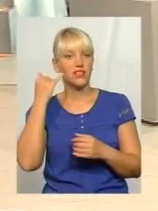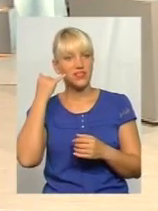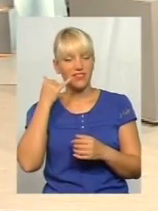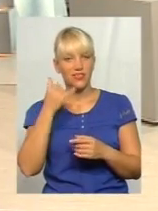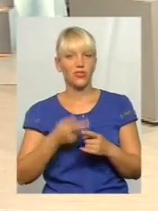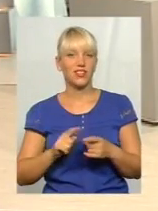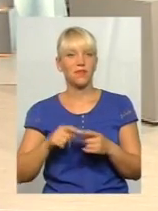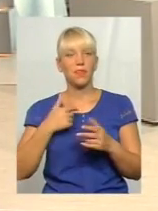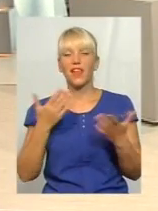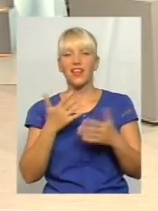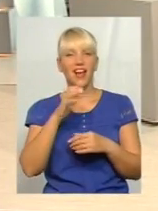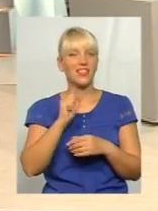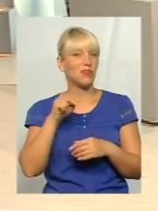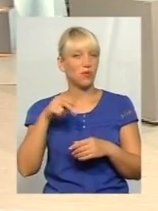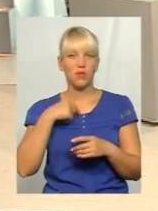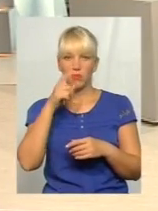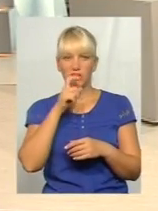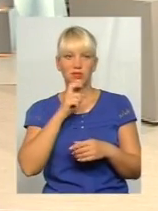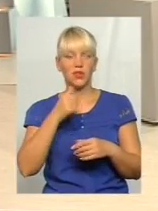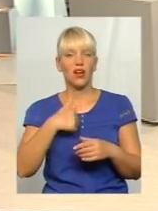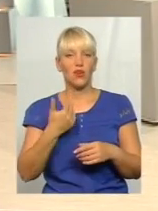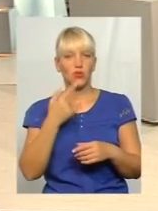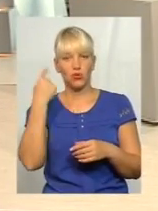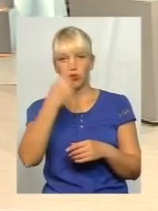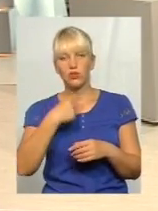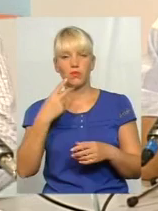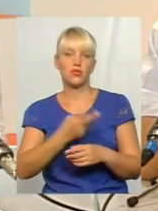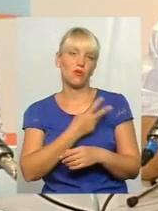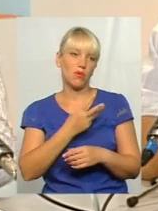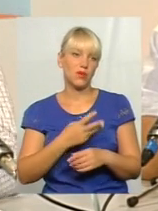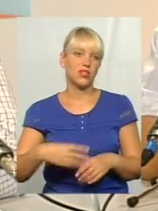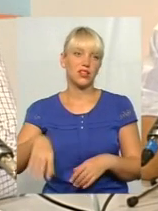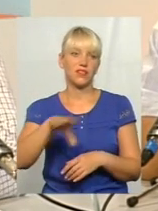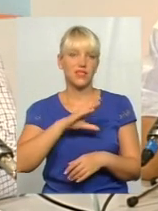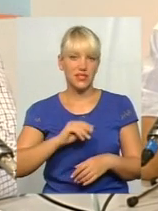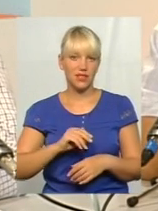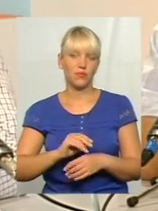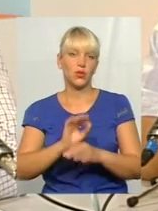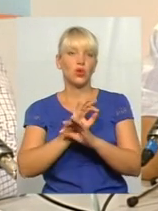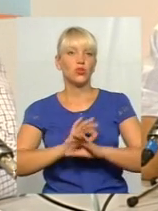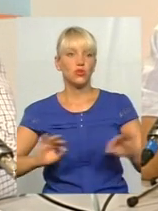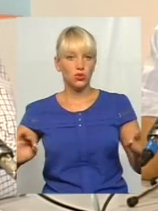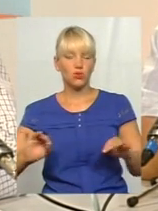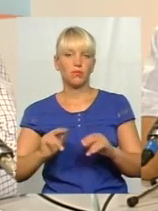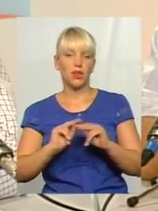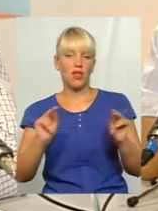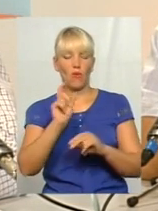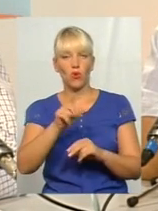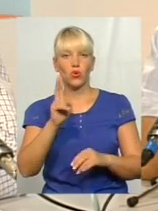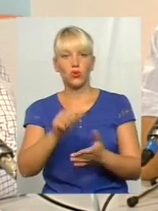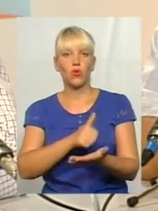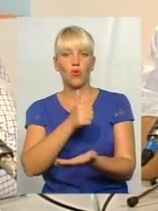попика ми не зрозуміли Ну я думаю Я особисто хочу побажати всім чудовим педагогам які